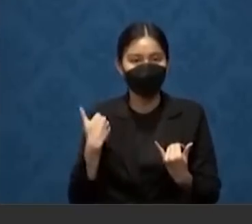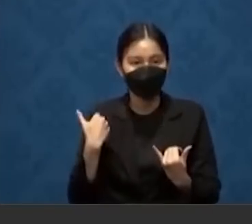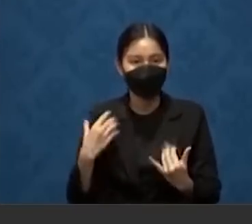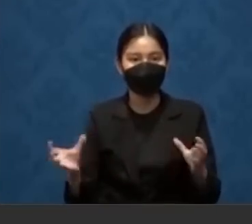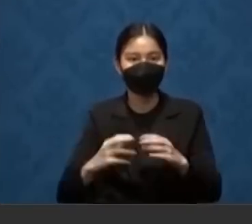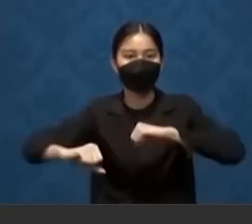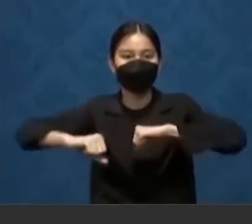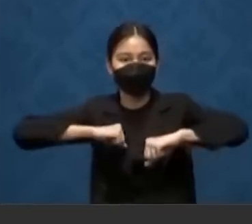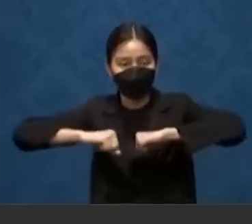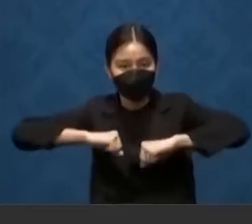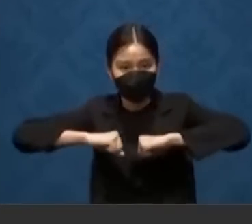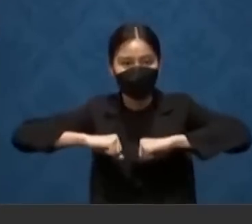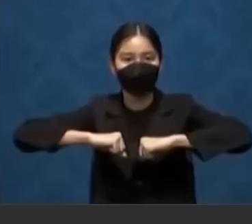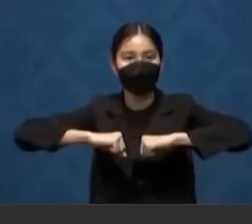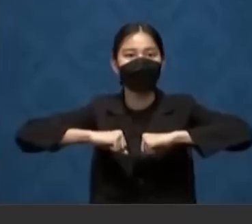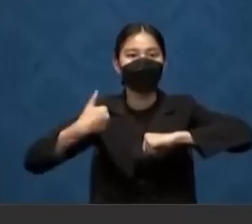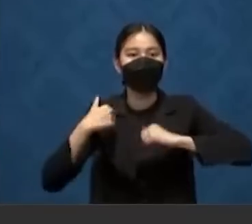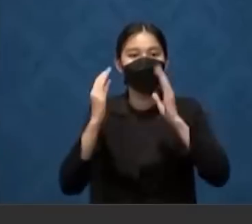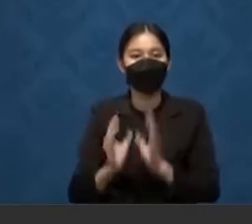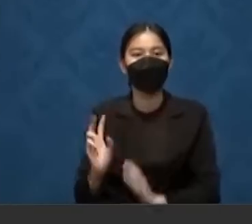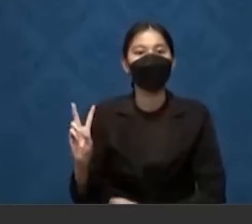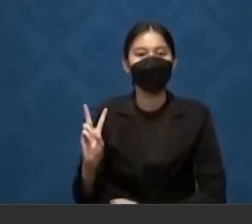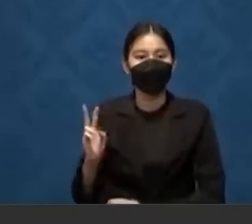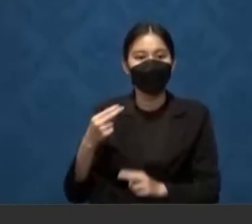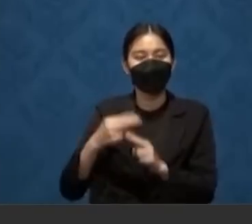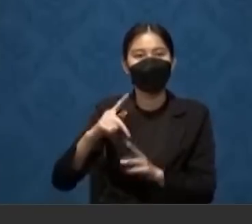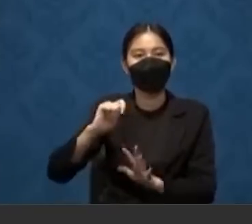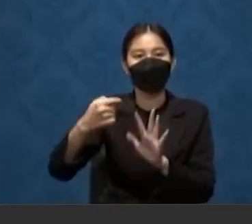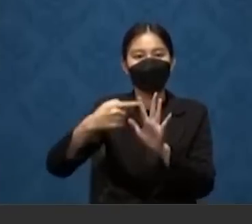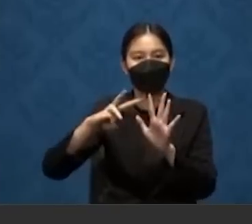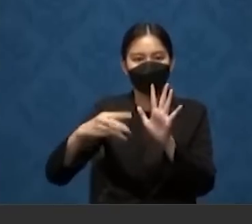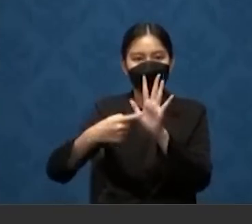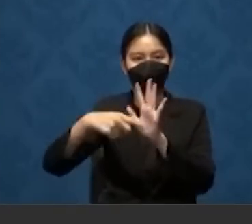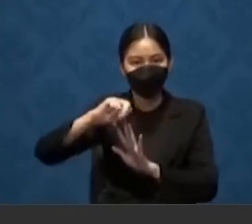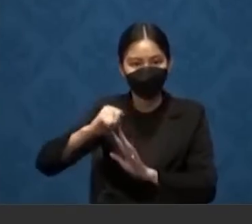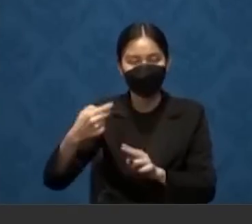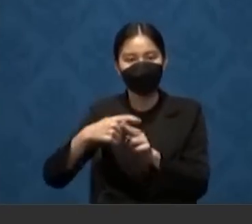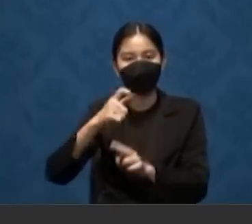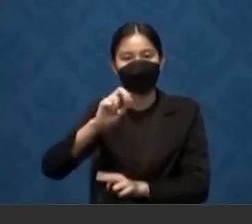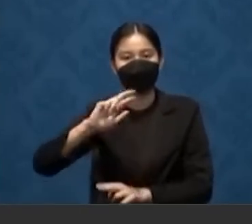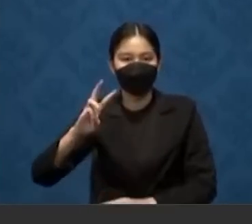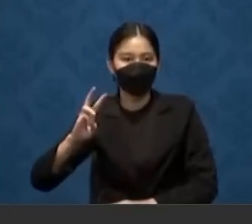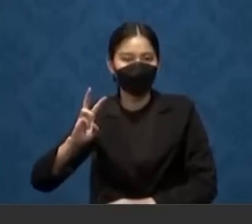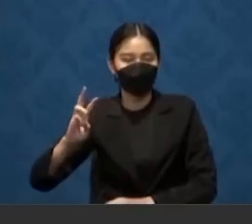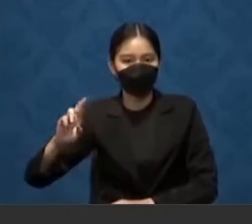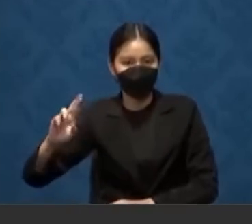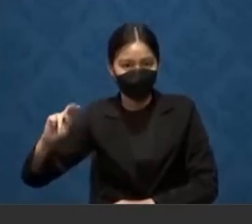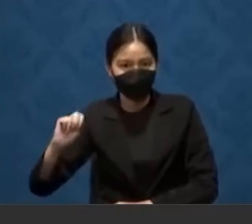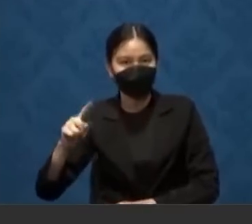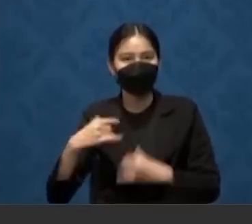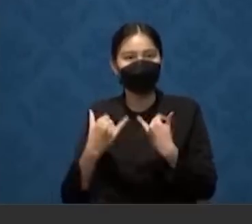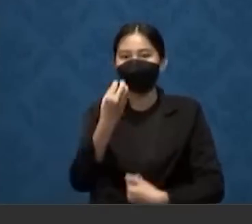นคนหนุ่มสาวอย่น้ที่สุด 2 คนครับคคุตωวร ตัธรานล และคุอรวันผู้พงกำบางอดอาหาร